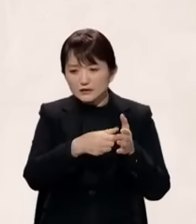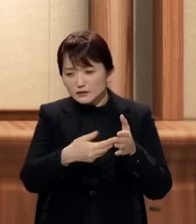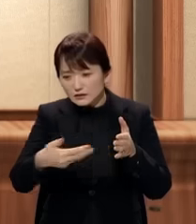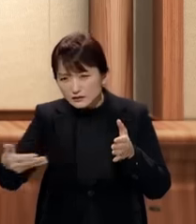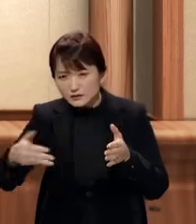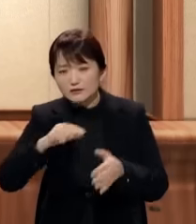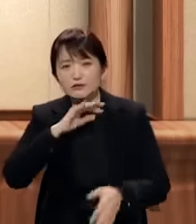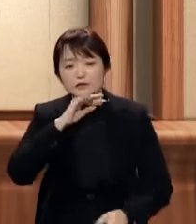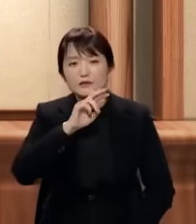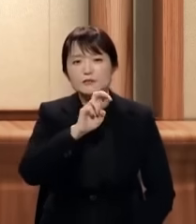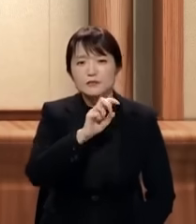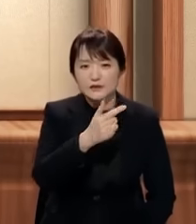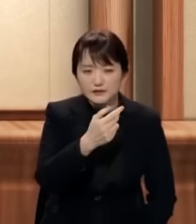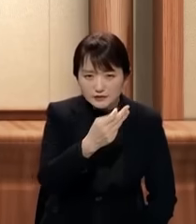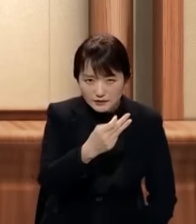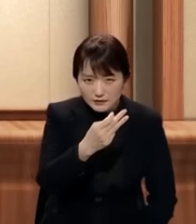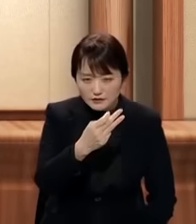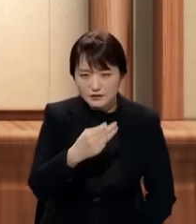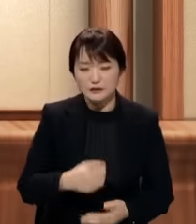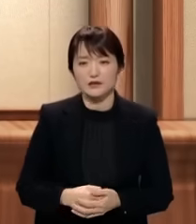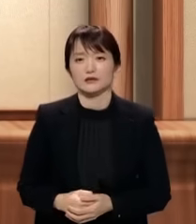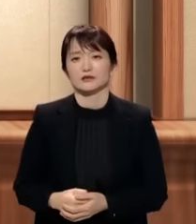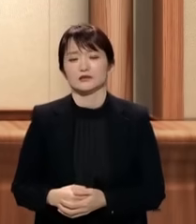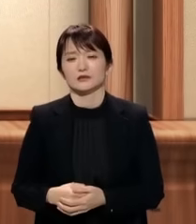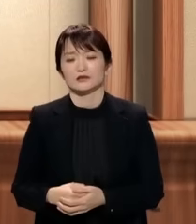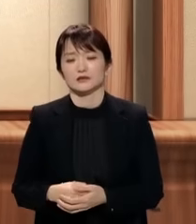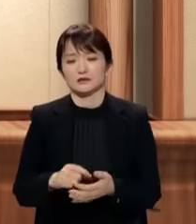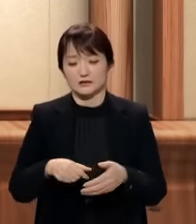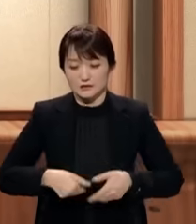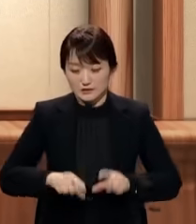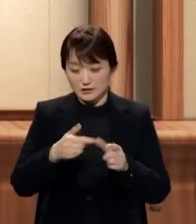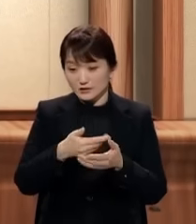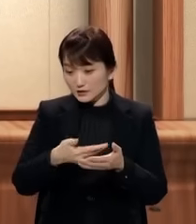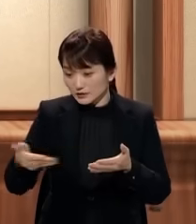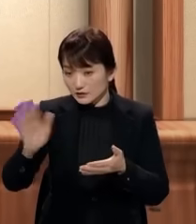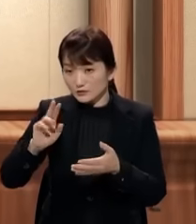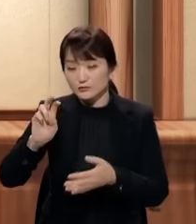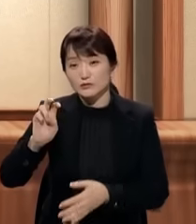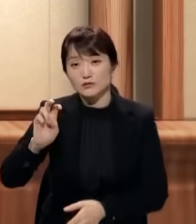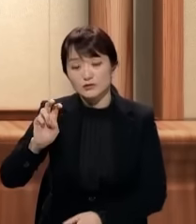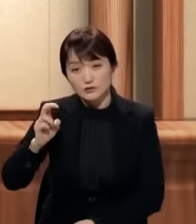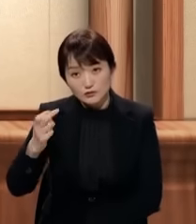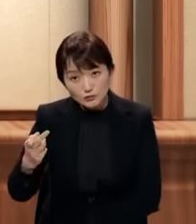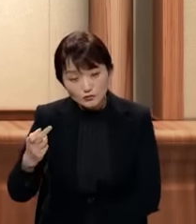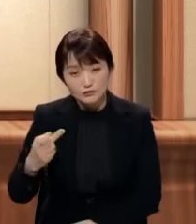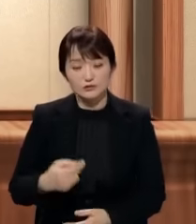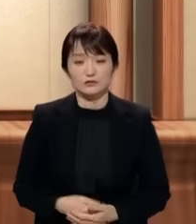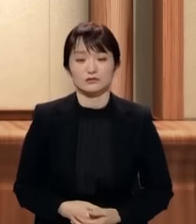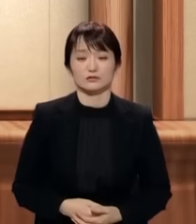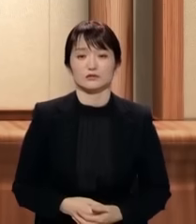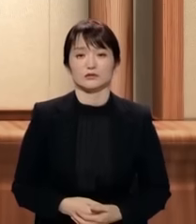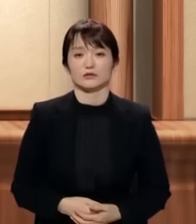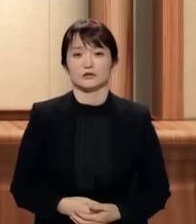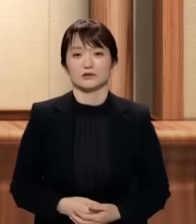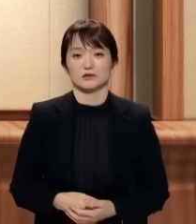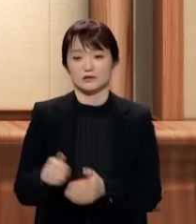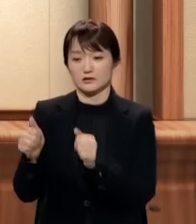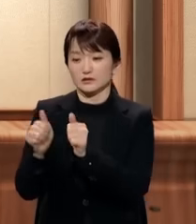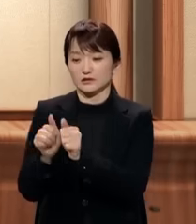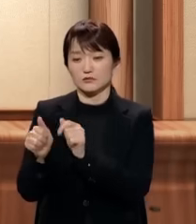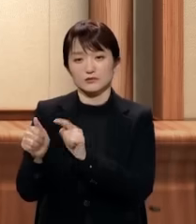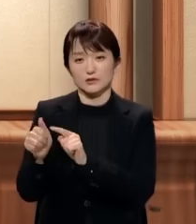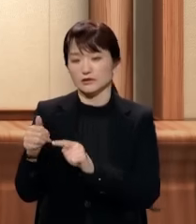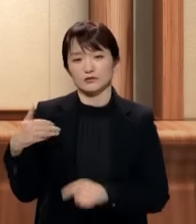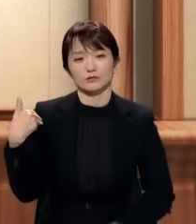13살 안 지나면 만 살이기 때문에 아이의 생의를 알지 않는 이상 만 살인지 남성이 몰랐을 거다라고 판단을